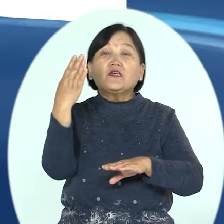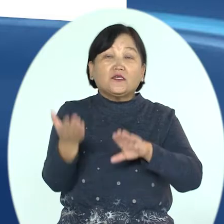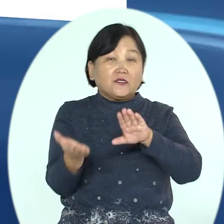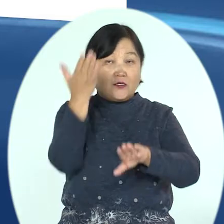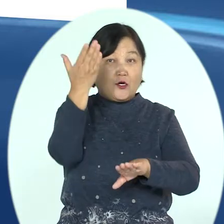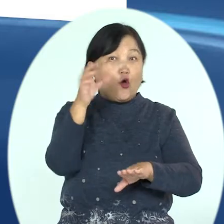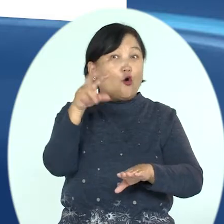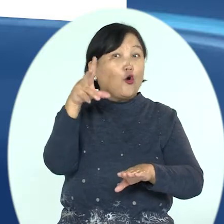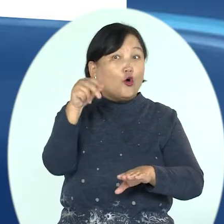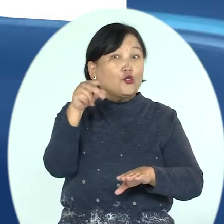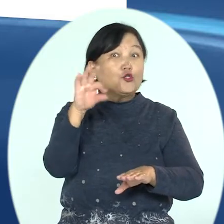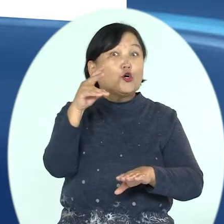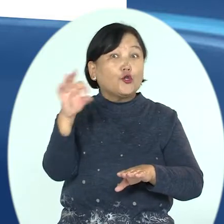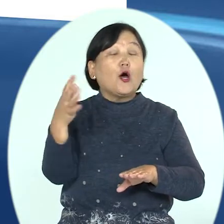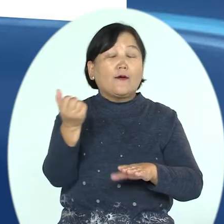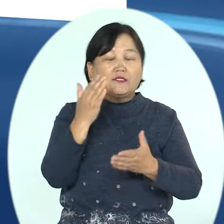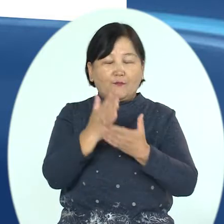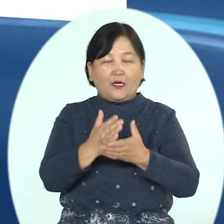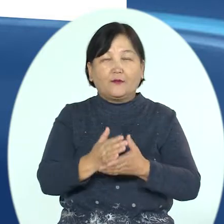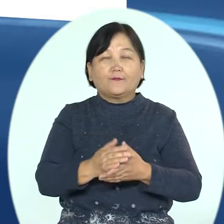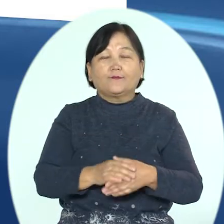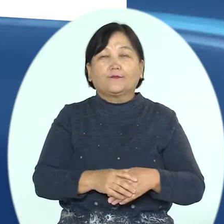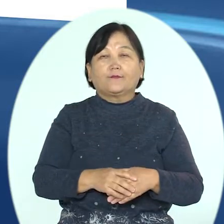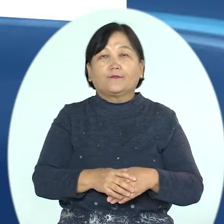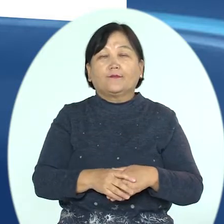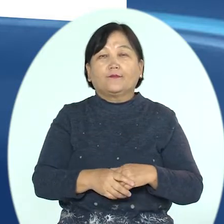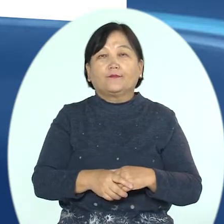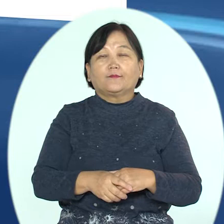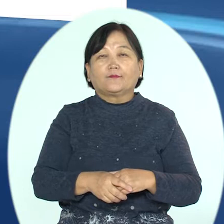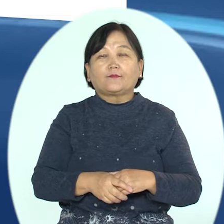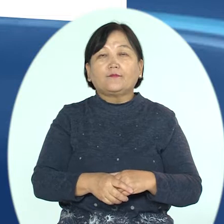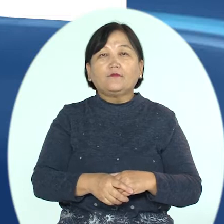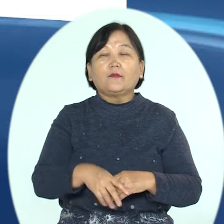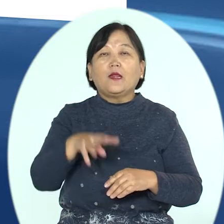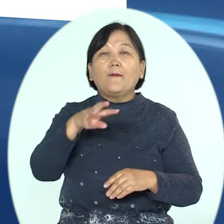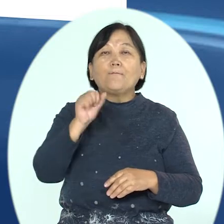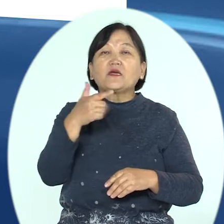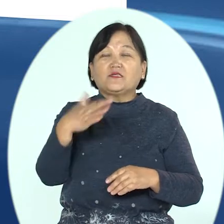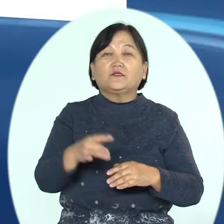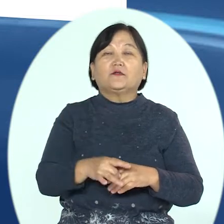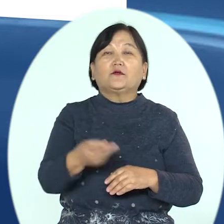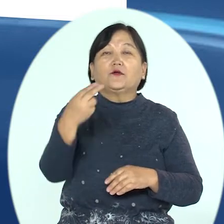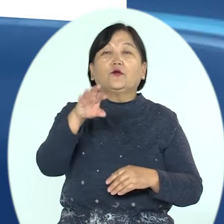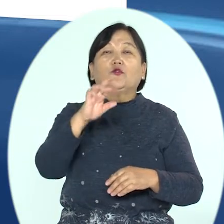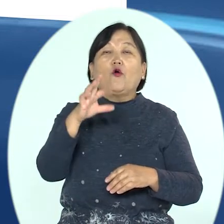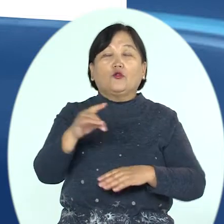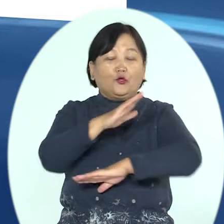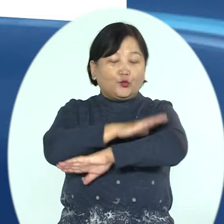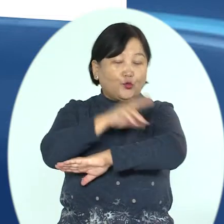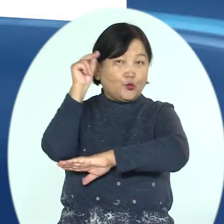төгслөө аваад явах боломжтой байж байгаа. За дээрэс нь нэмээд бакалавр магистр докторийн суралцагчд мань бол